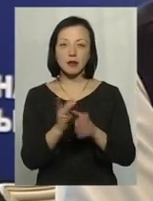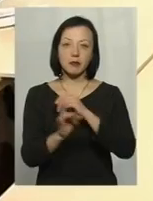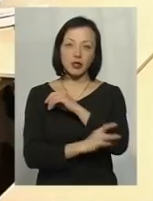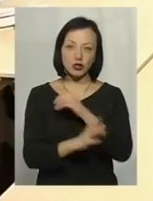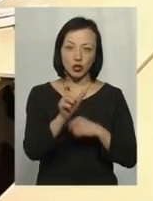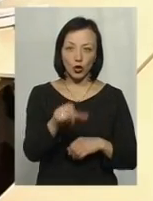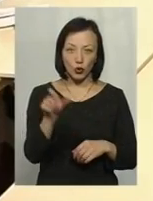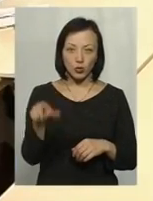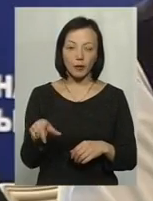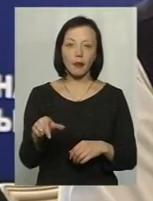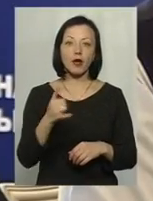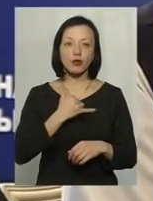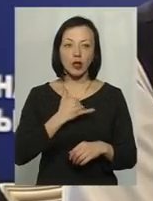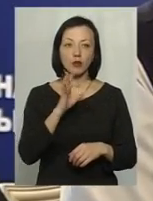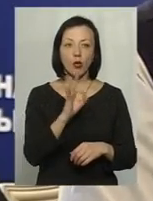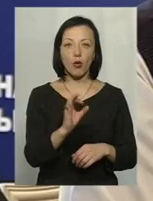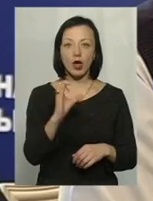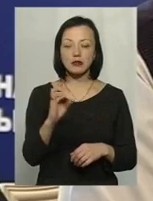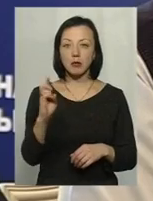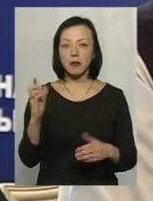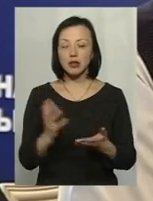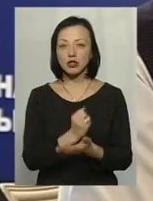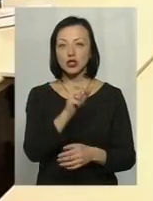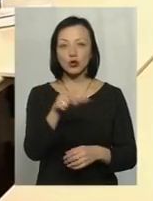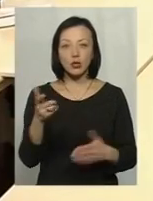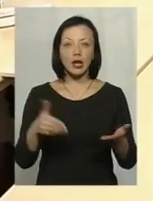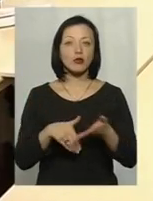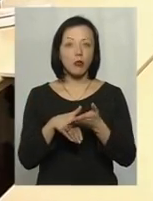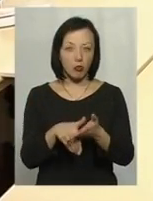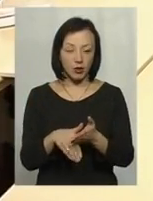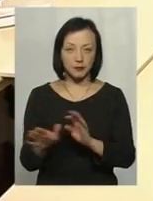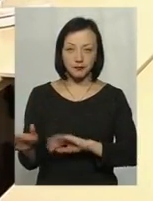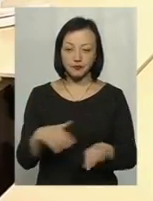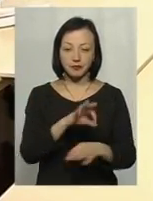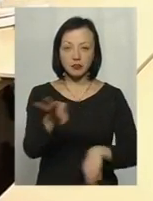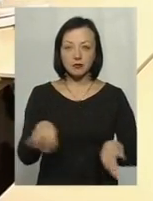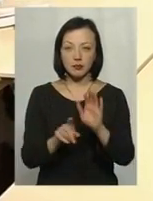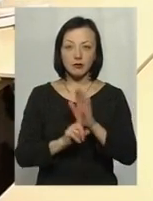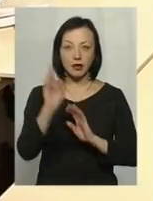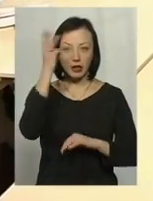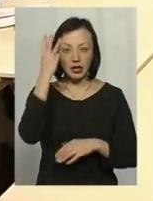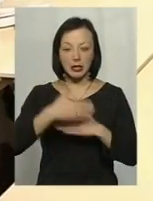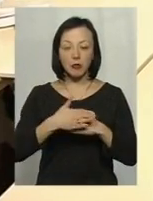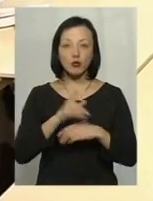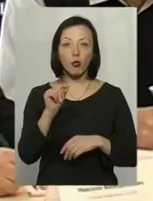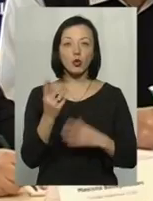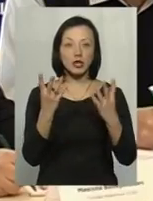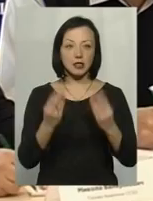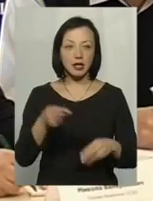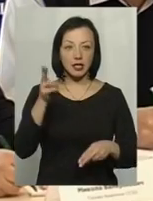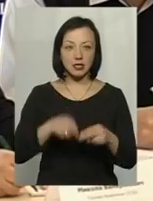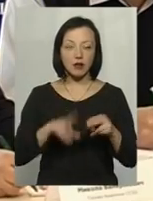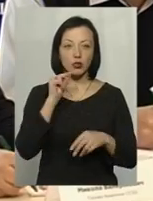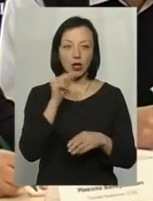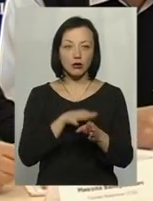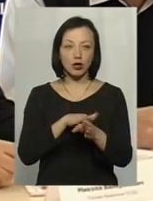бідніші. В нашому ОСББ знайшлися люди, які допомогли. Проект стартує в обласному центрі найближчого понеділка, а от кінцеву дату